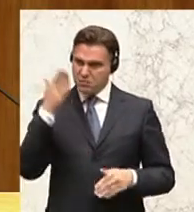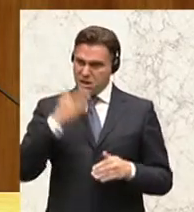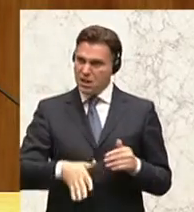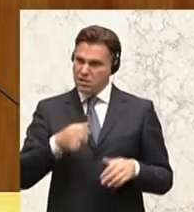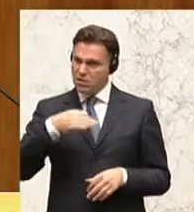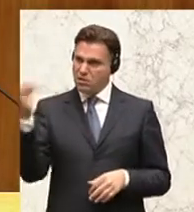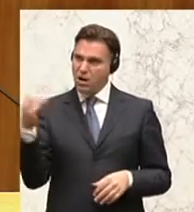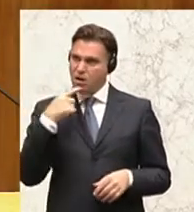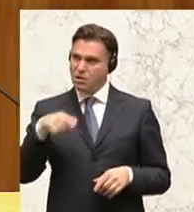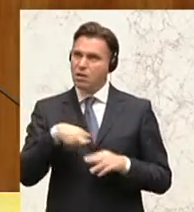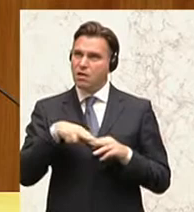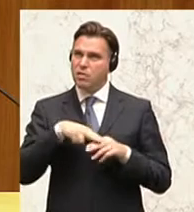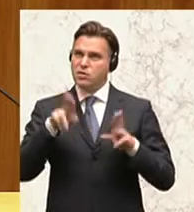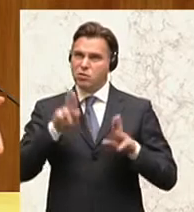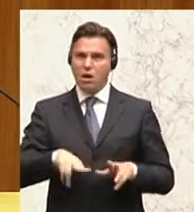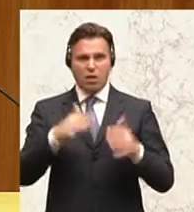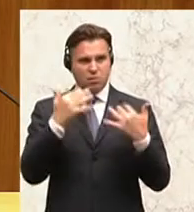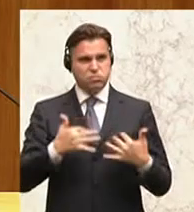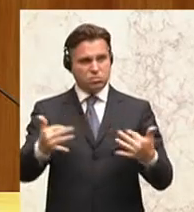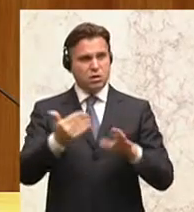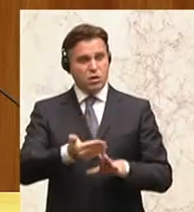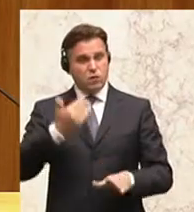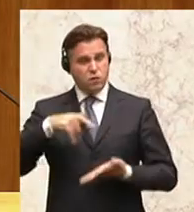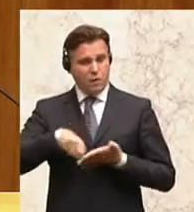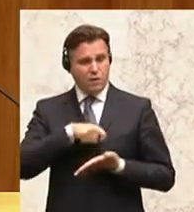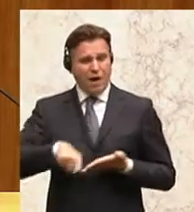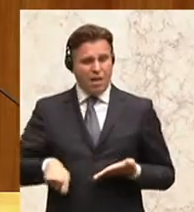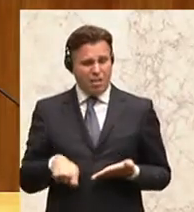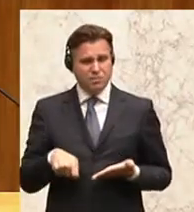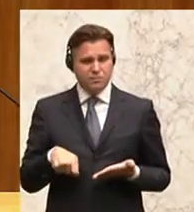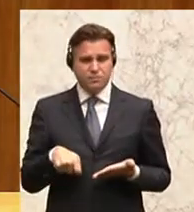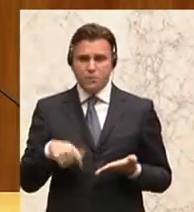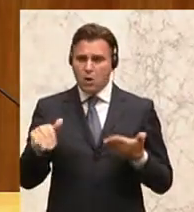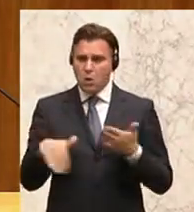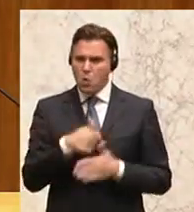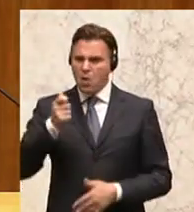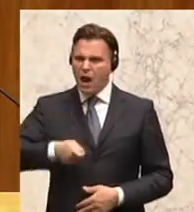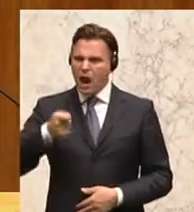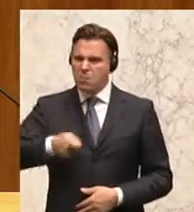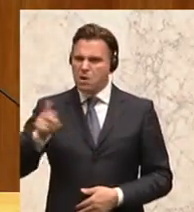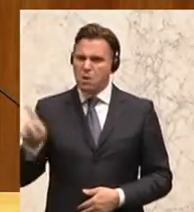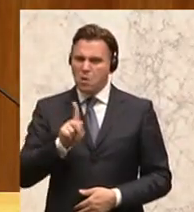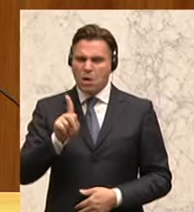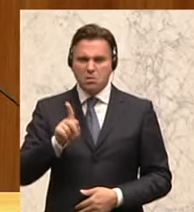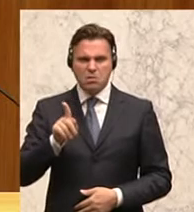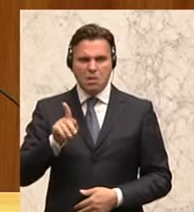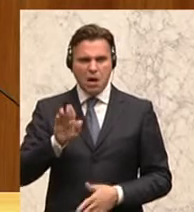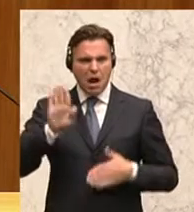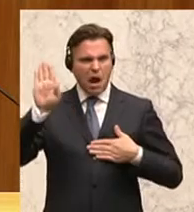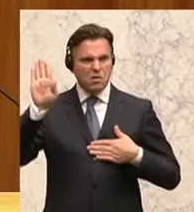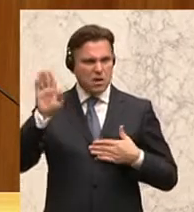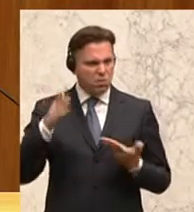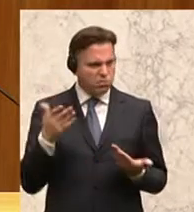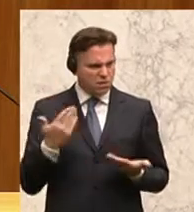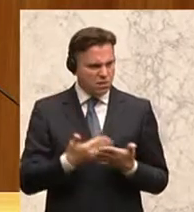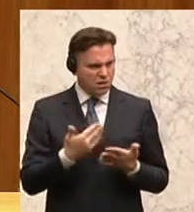des Nationalratsplenums vor der Wahl, am formell letzten Tag, ein neuer Abgeordneter angelobt werden kann. Also die SPÖ hat das heute zustande gebracht,